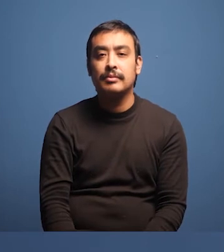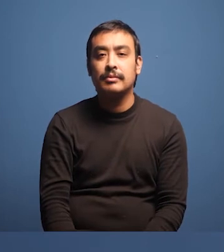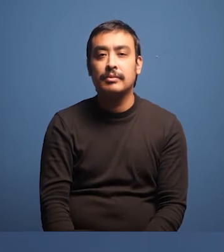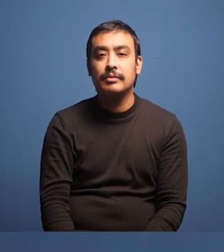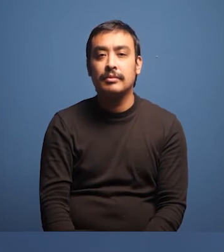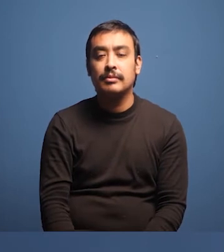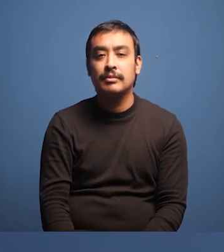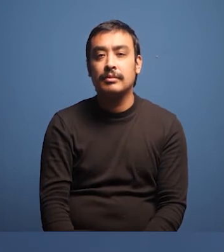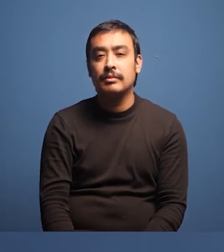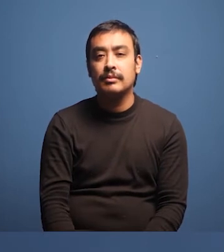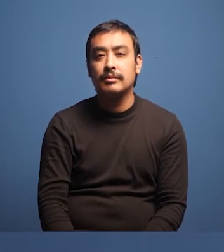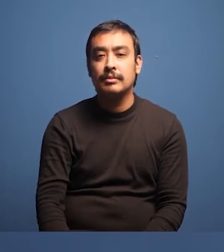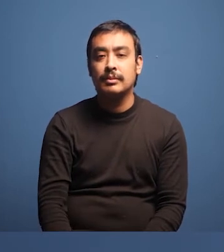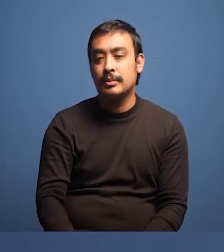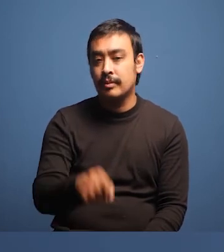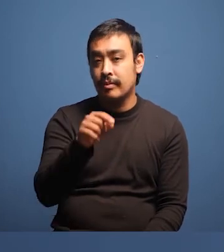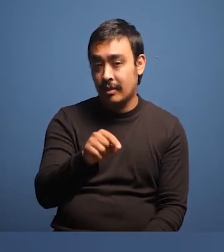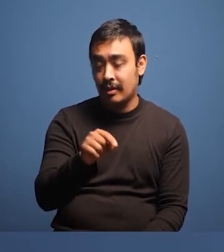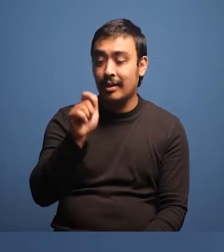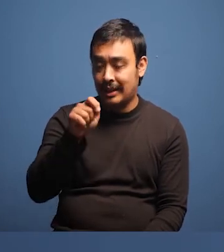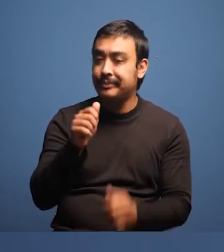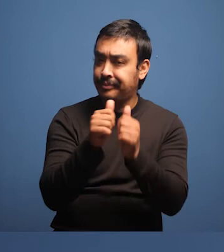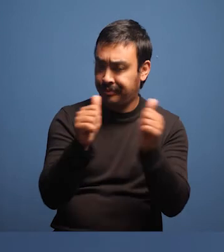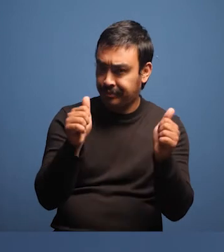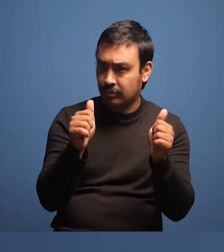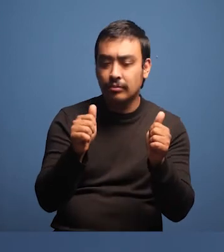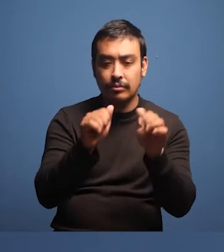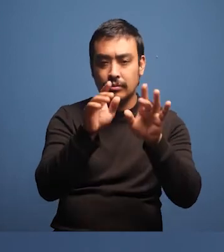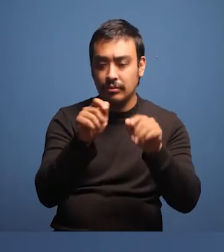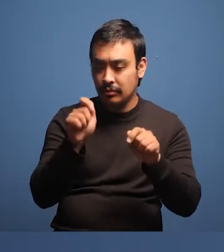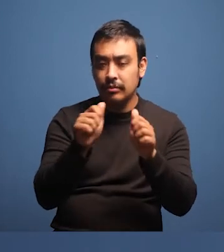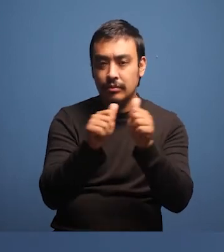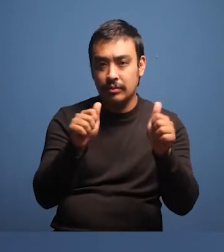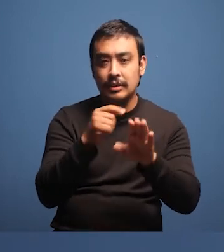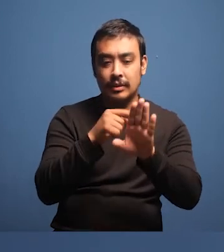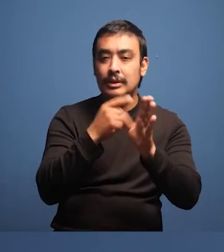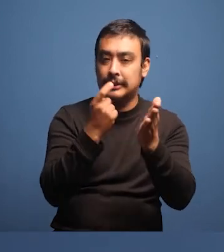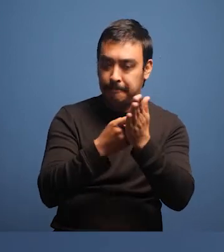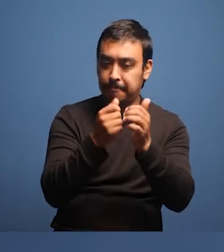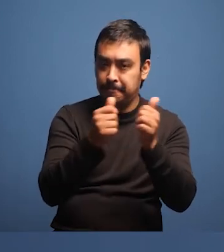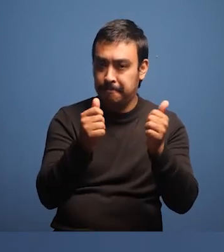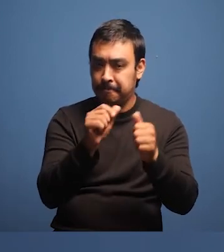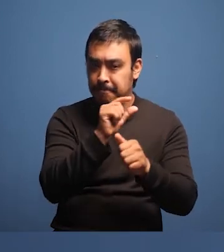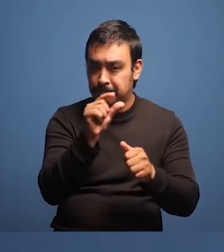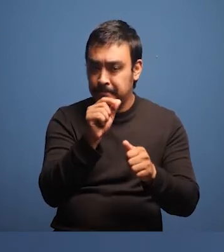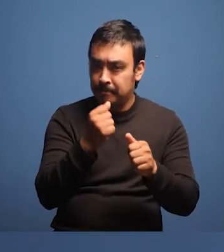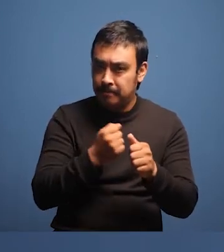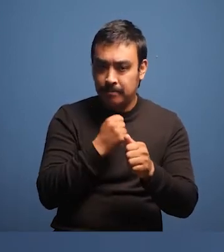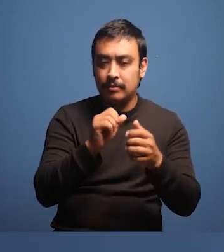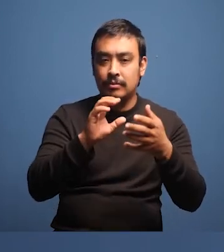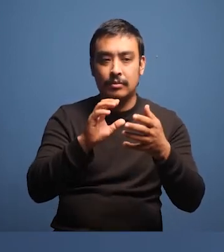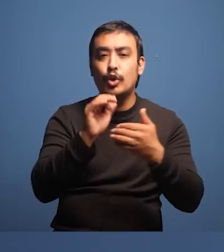सो यो हाम्रो साइबर ल अन्तर्गत चाहिँ जुन केसेसहरू हेरी हुन्छ र हामीले रिपोर्ट गरिसकेपछि उहाँहरूको आफ्नै एउटा सिस्टम